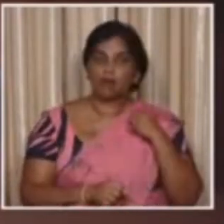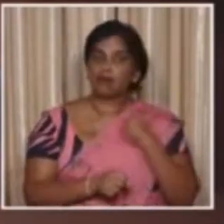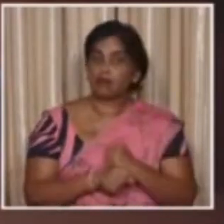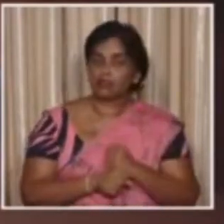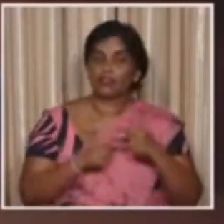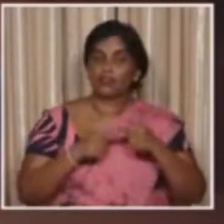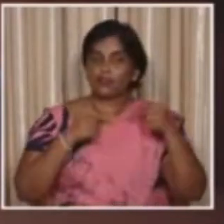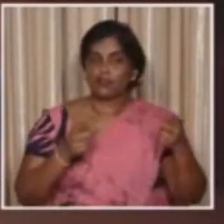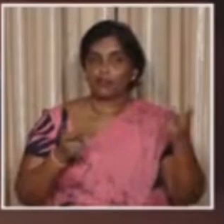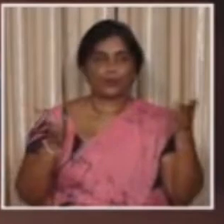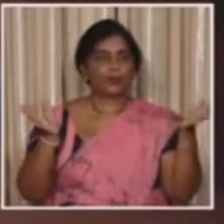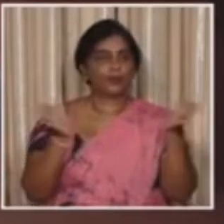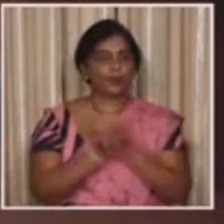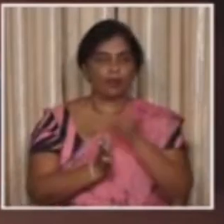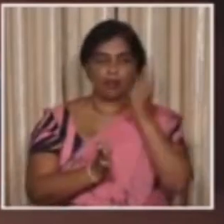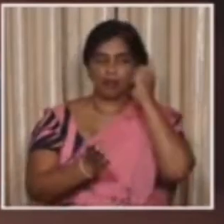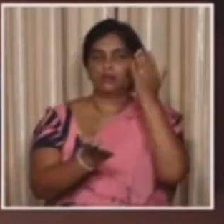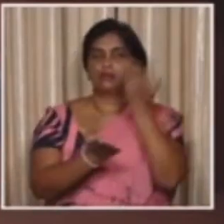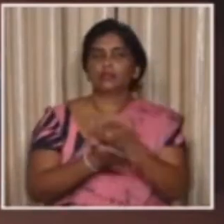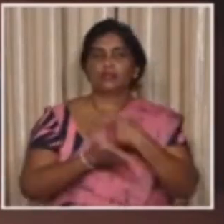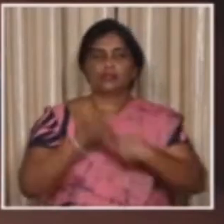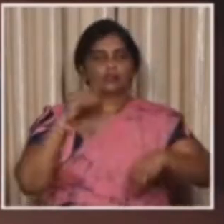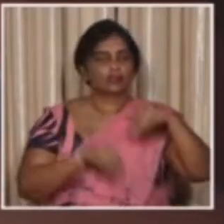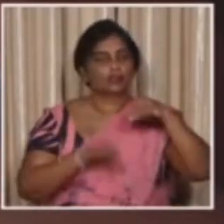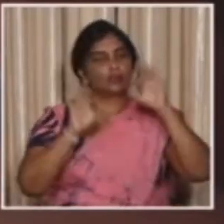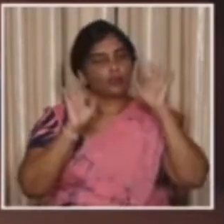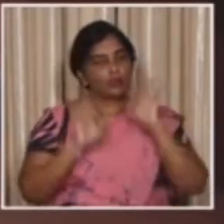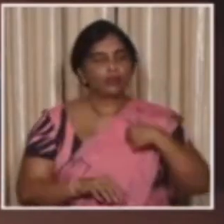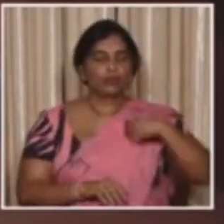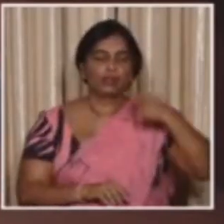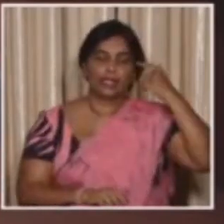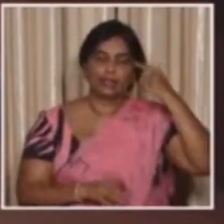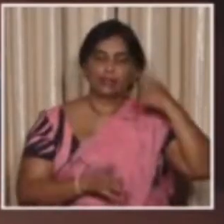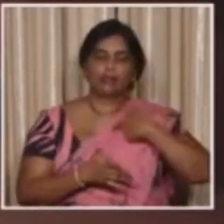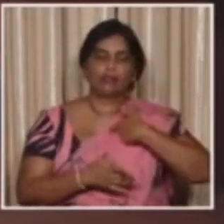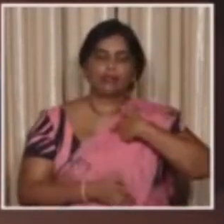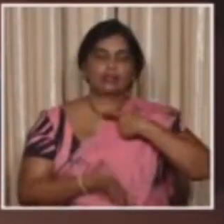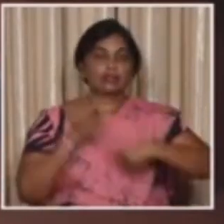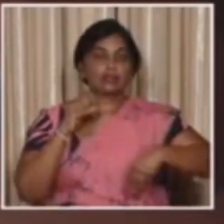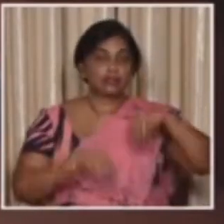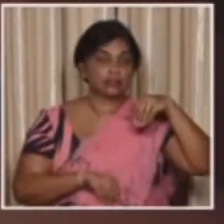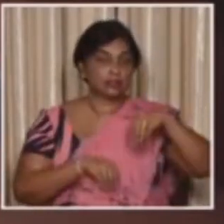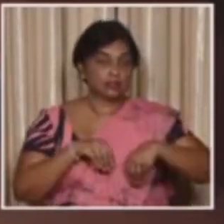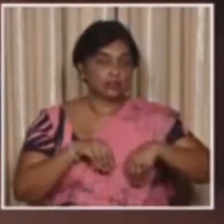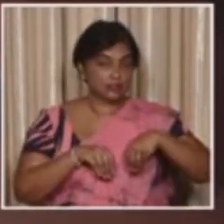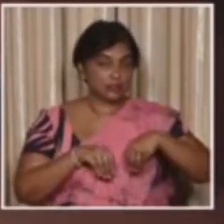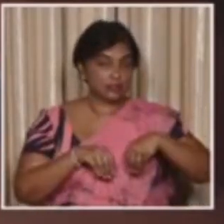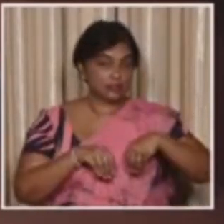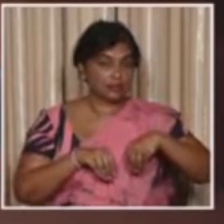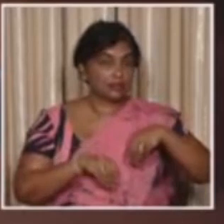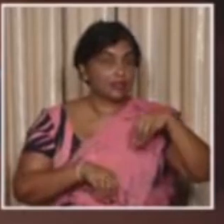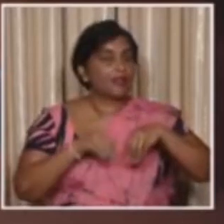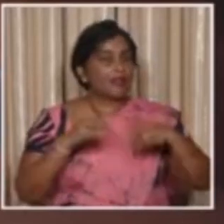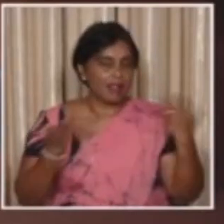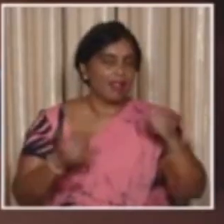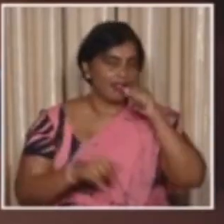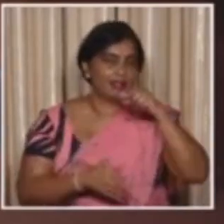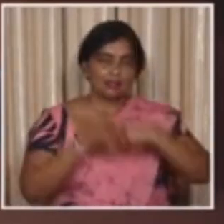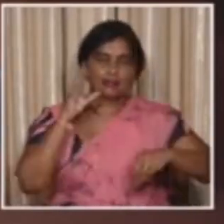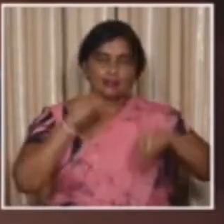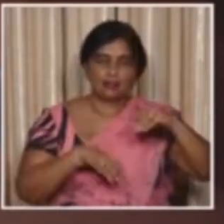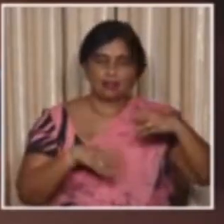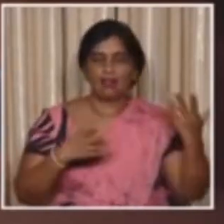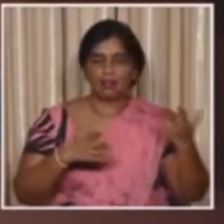විපක්ෂ ඒකාබද්ධ යෝජනාව ගැන අපු නිසා ඡන්දයක් පැවතෙන්නෙත් නැහැ කියන එක මත තමයි අපි ඡන්ද චන්දයක් විමසුවේ නැහැ ඇත්තටම. ඒ